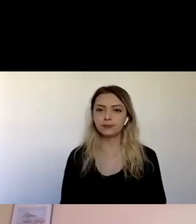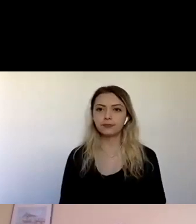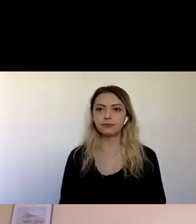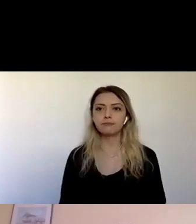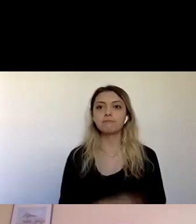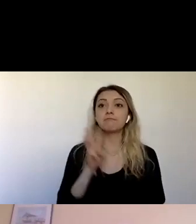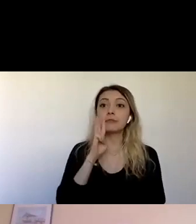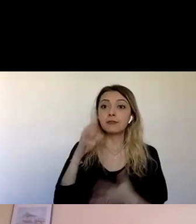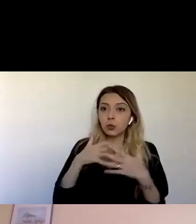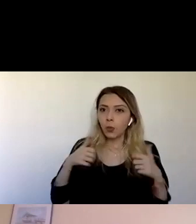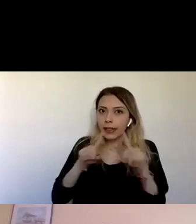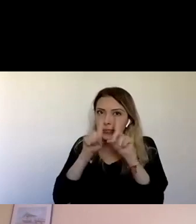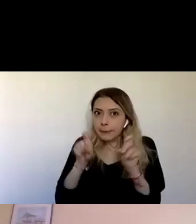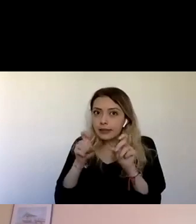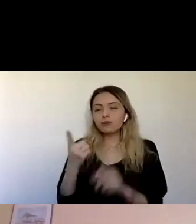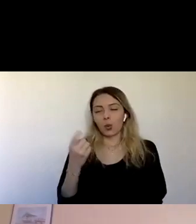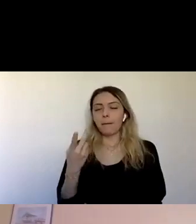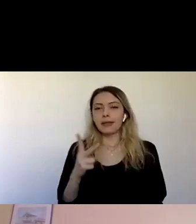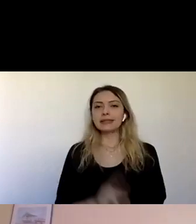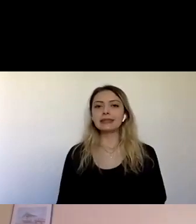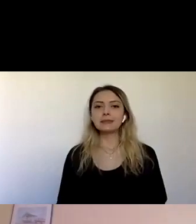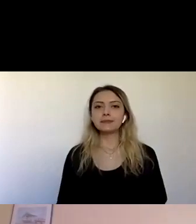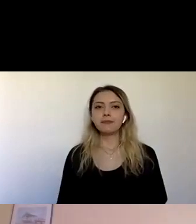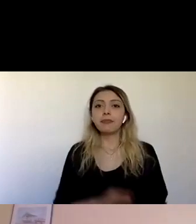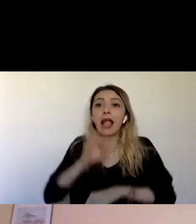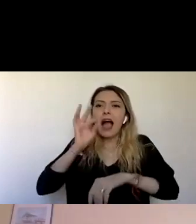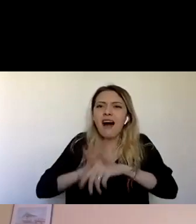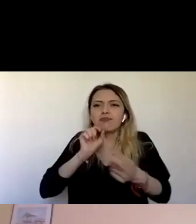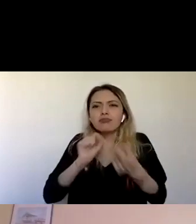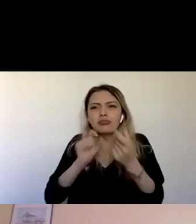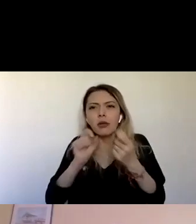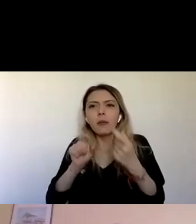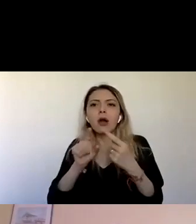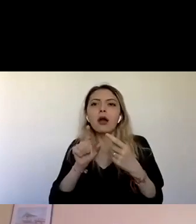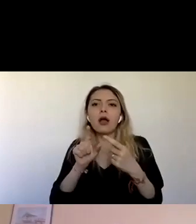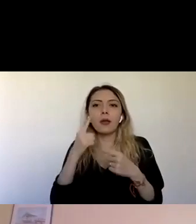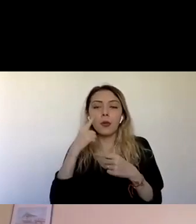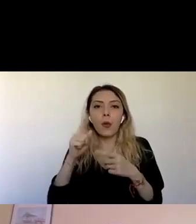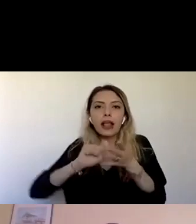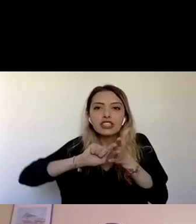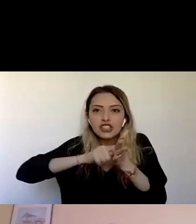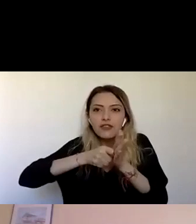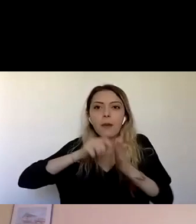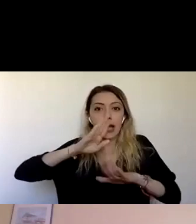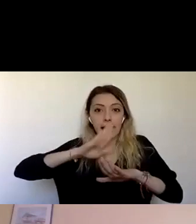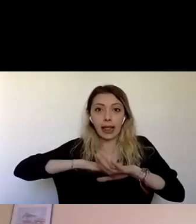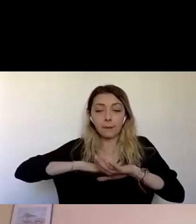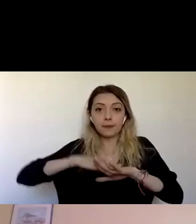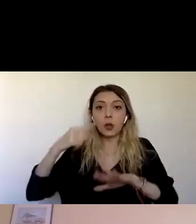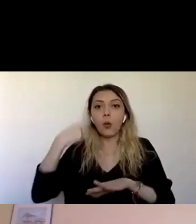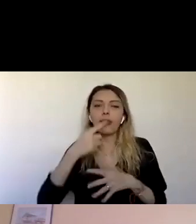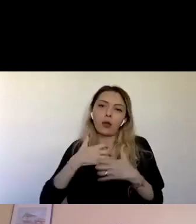güvenli mi diye sorabilirsiniz. Anlık mesajlaşma kısmında şifreleme yaptığı için